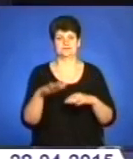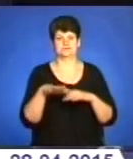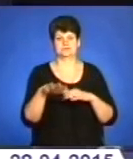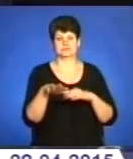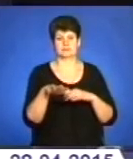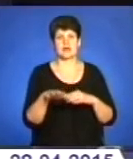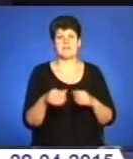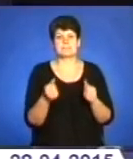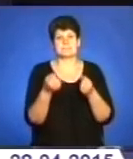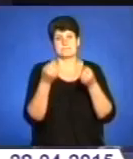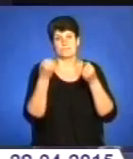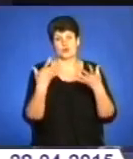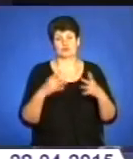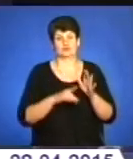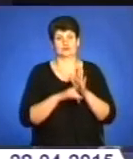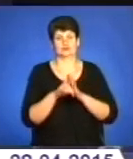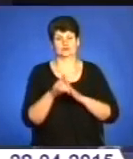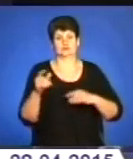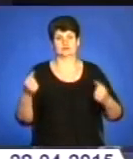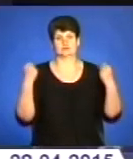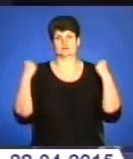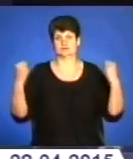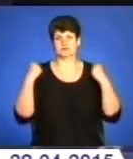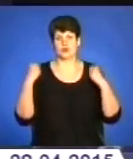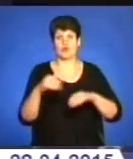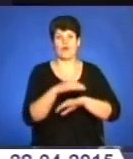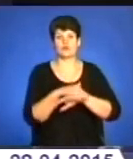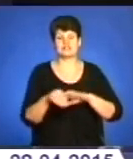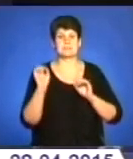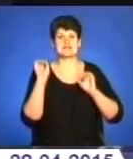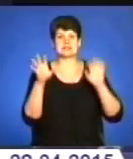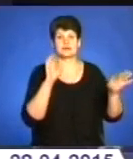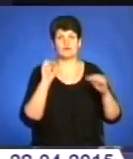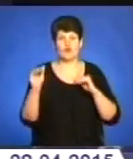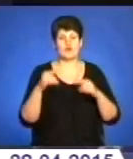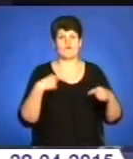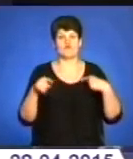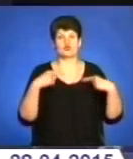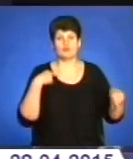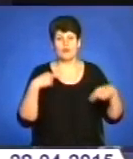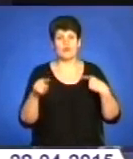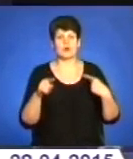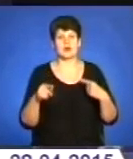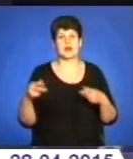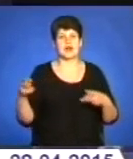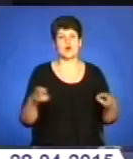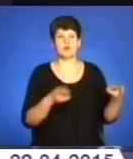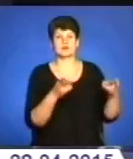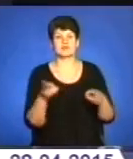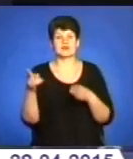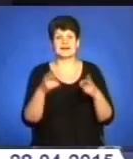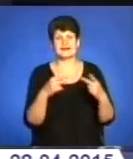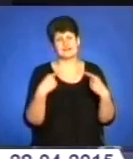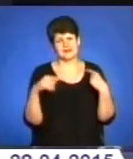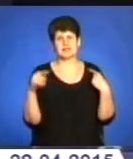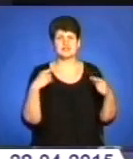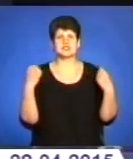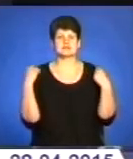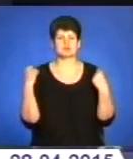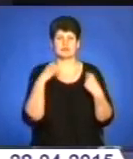Просто неба поціновувачі спорту випробовували сили у вуличному баскетболі, дворовому футболі, роликових ковзанах та інших